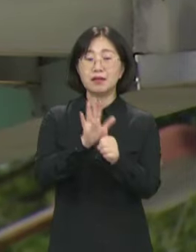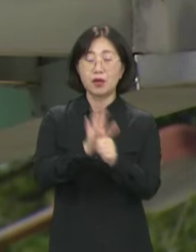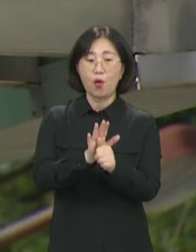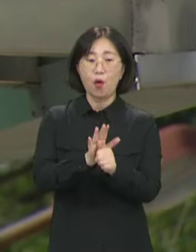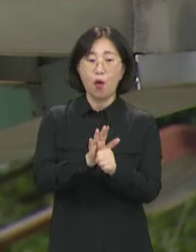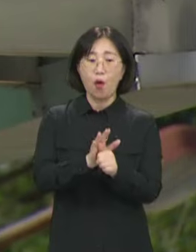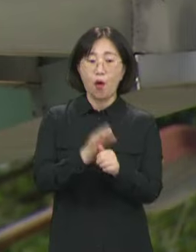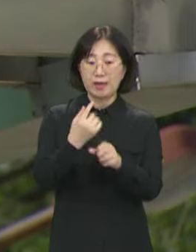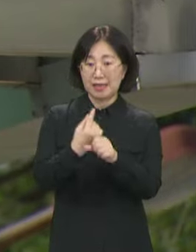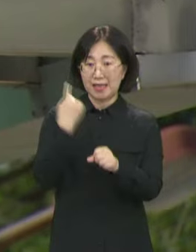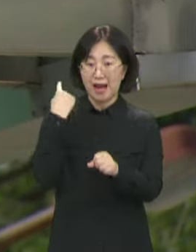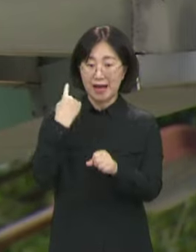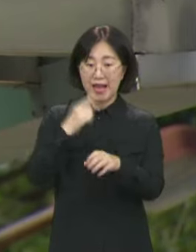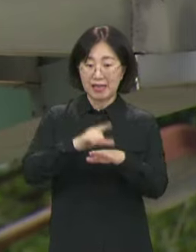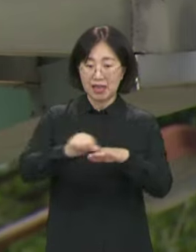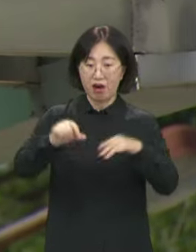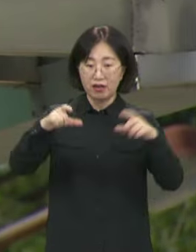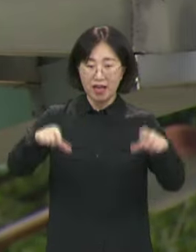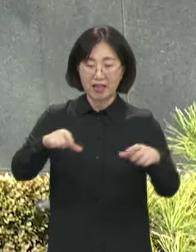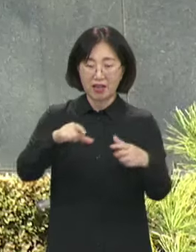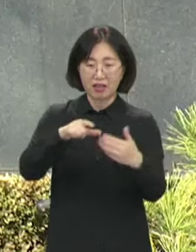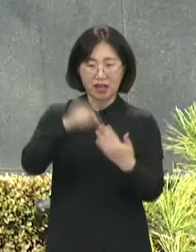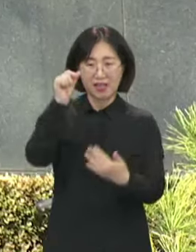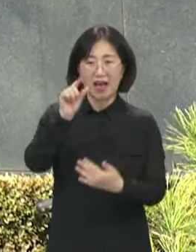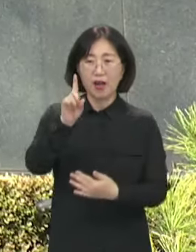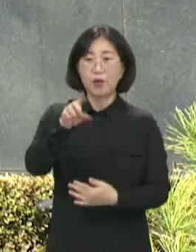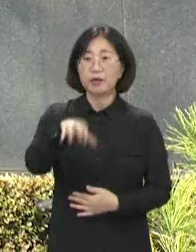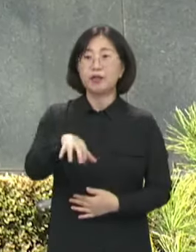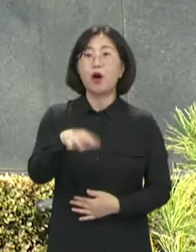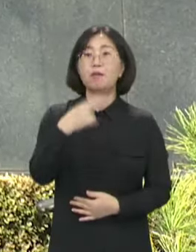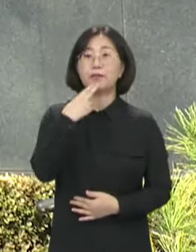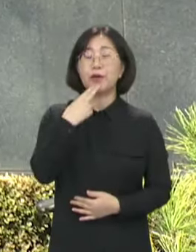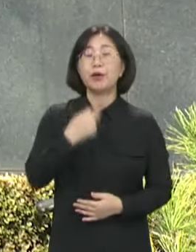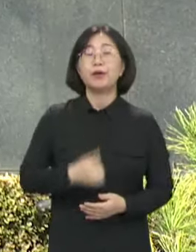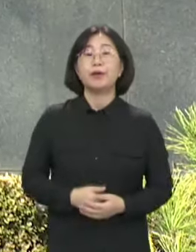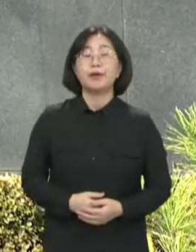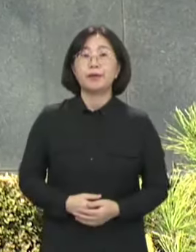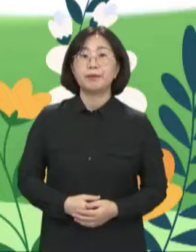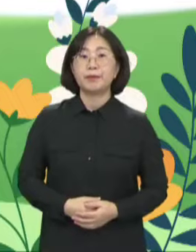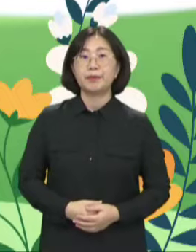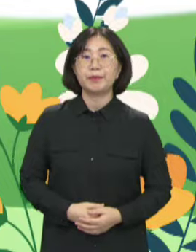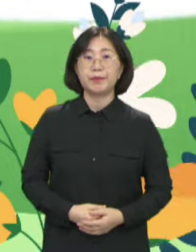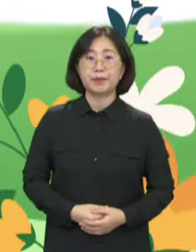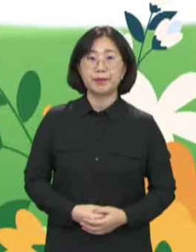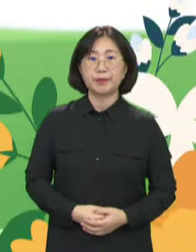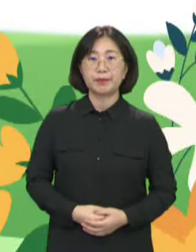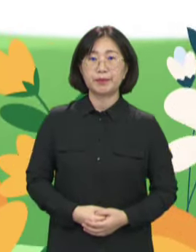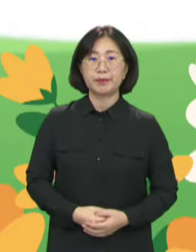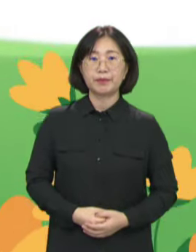1차 년도인 지난해 지역대는 한 곳도 선정되지 못했습니다.